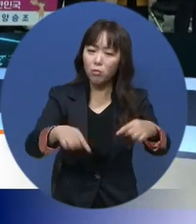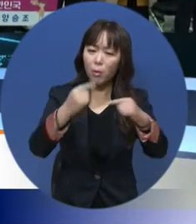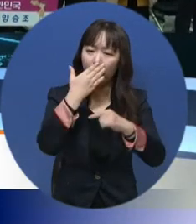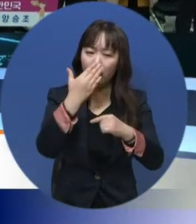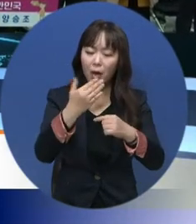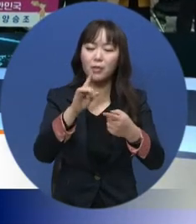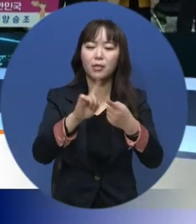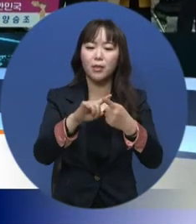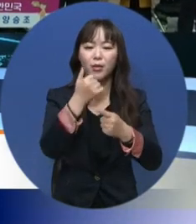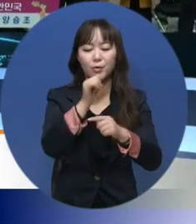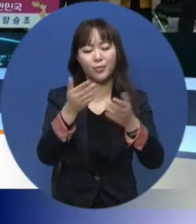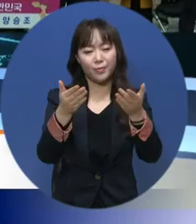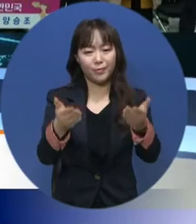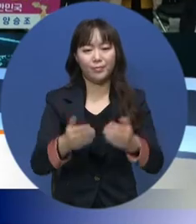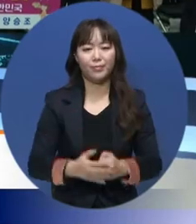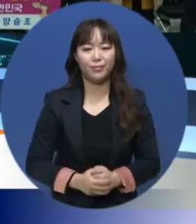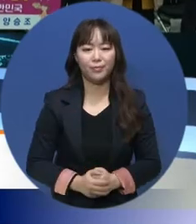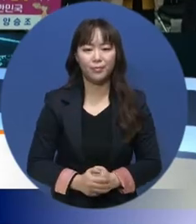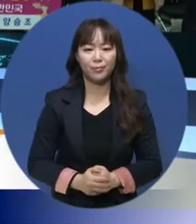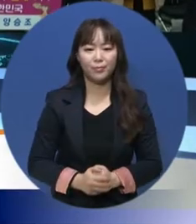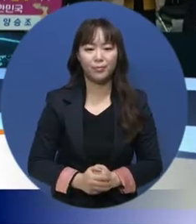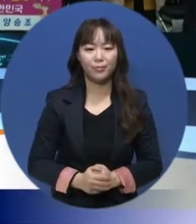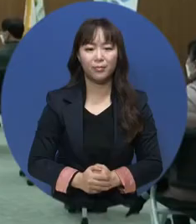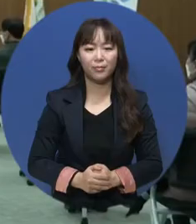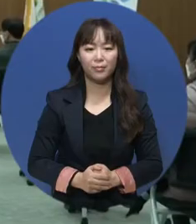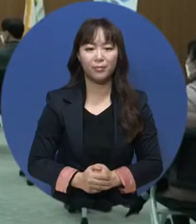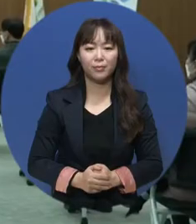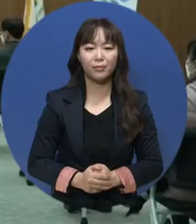수 있는지 김윤아 기자가 소개합니다.